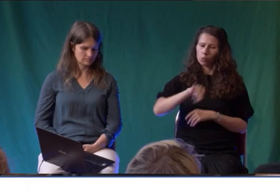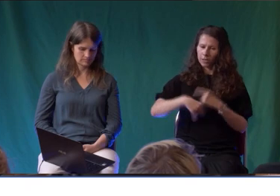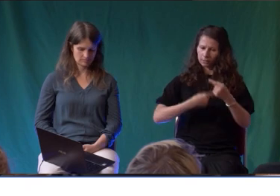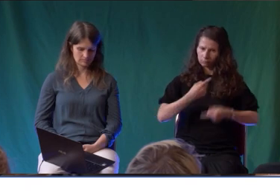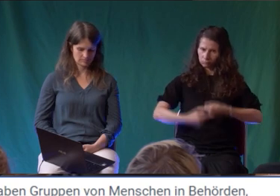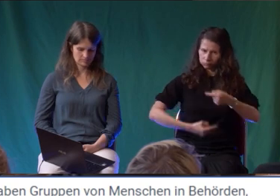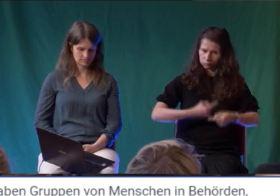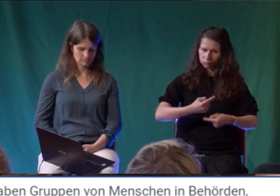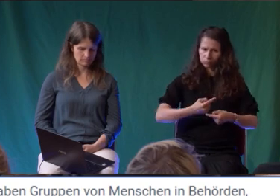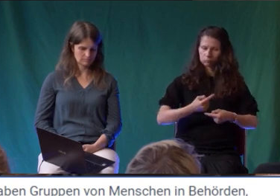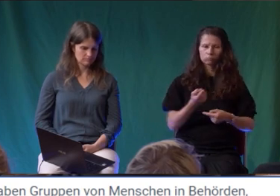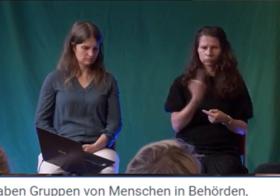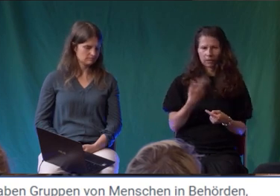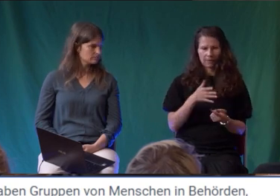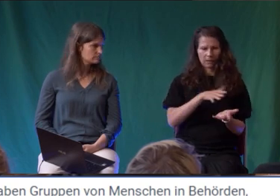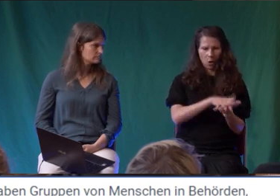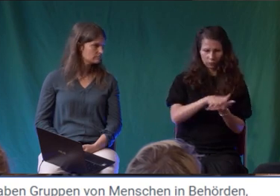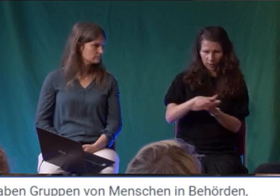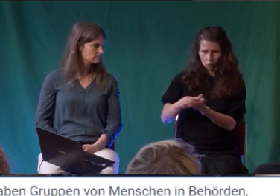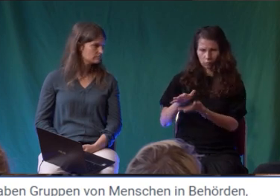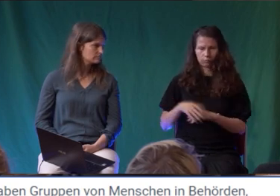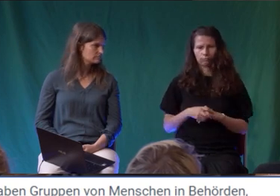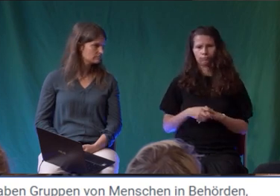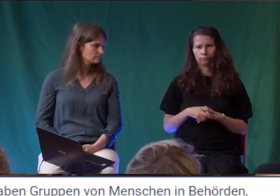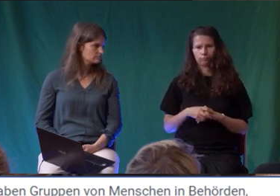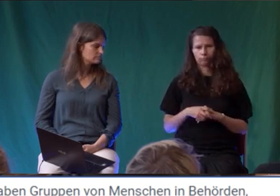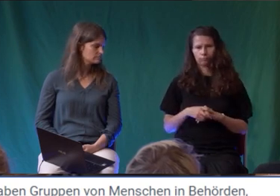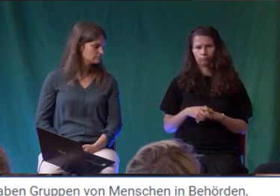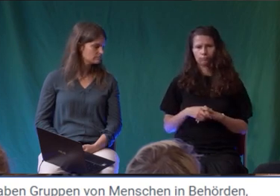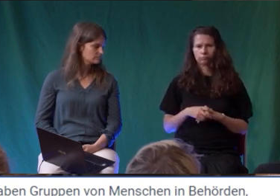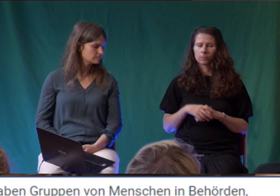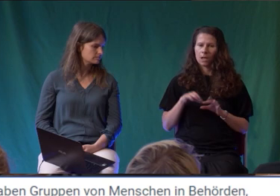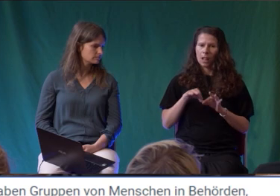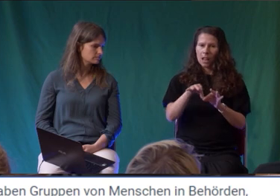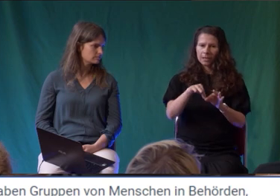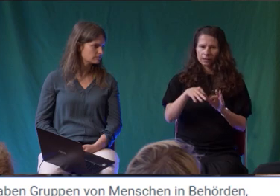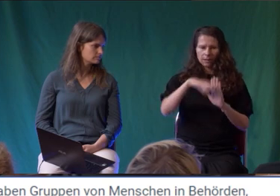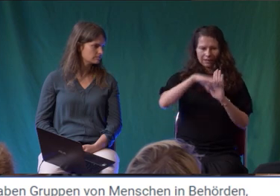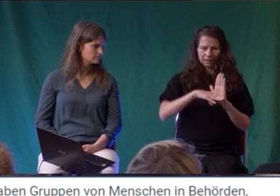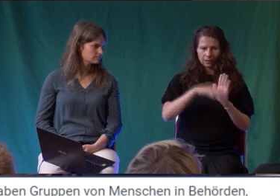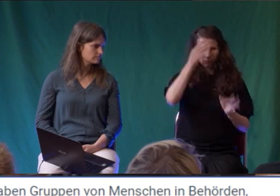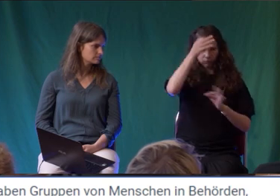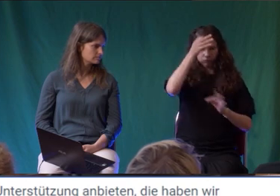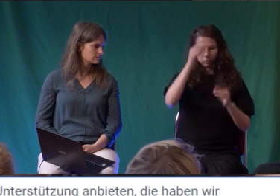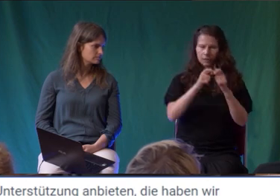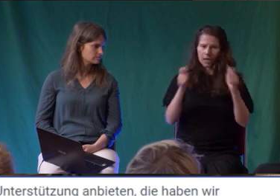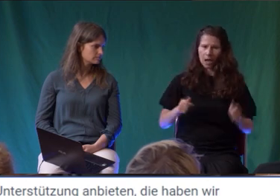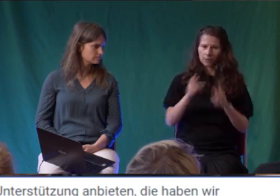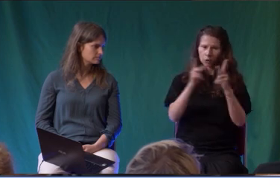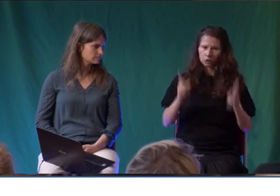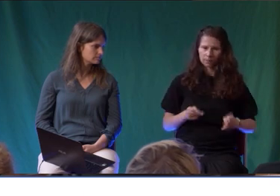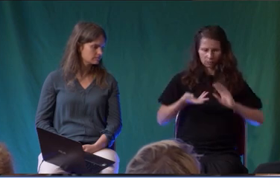dann eben diese ganzen Sachen ausgewertet und die Leitlinien entwickelt das Rahmenkonzept angefangen zu entwickeln